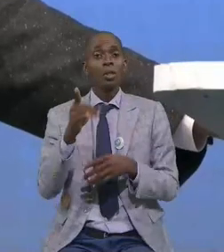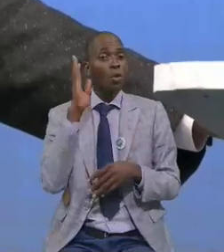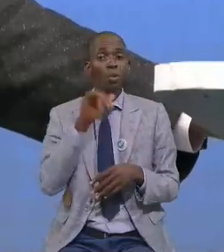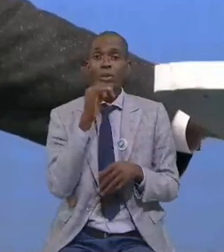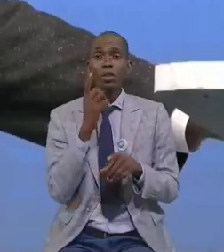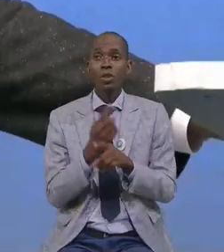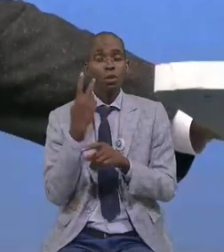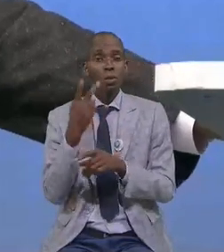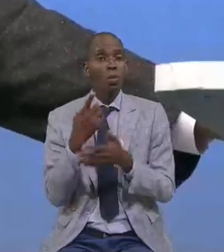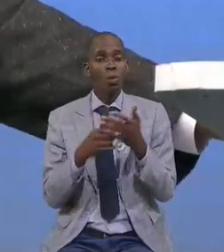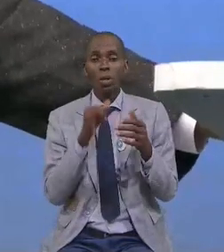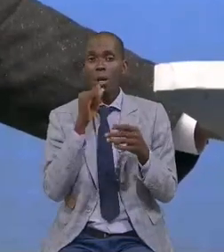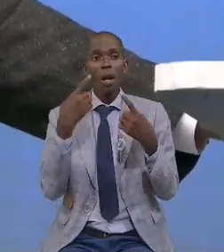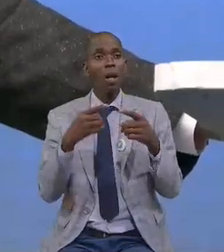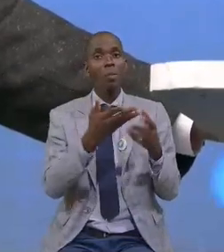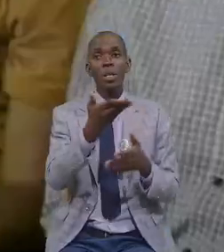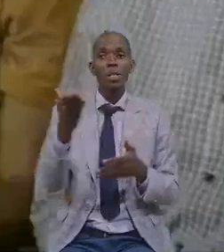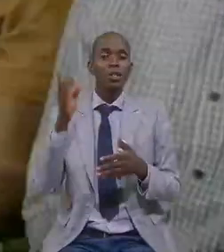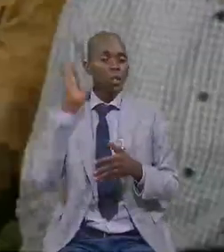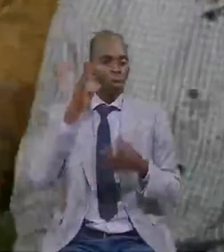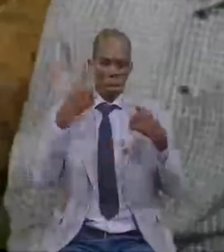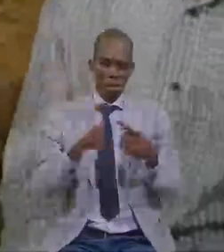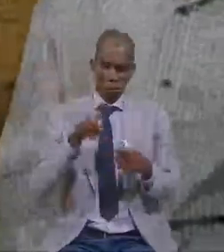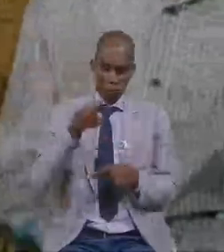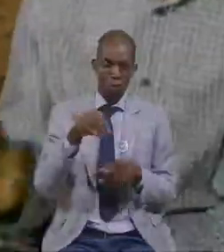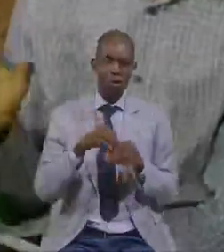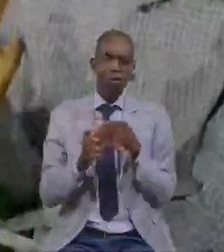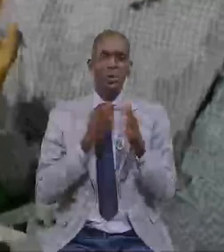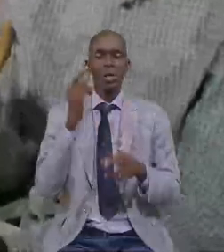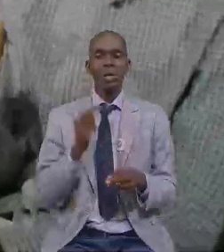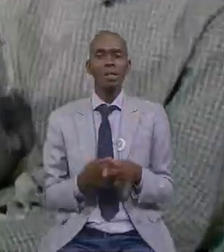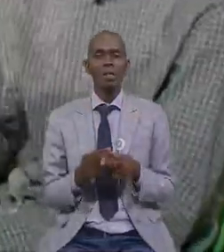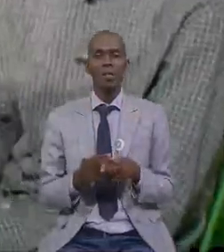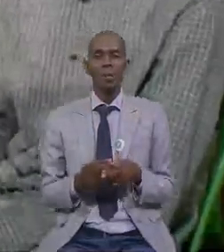seulement voir ce qui se passe là-bas. Cela va t'arriver.